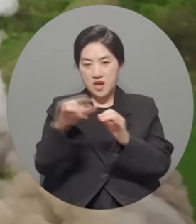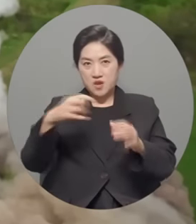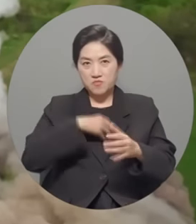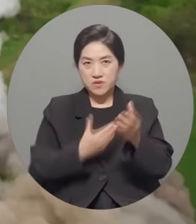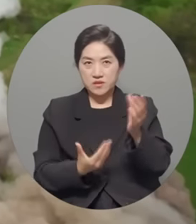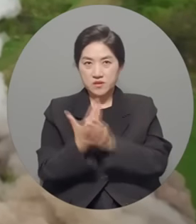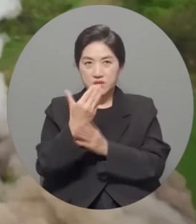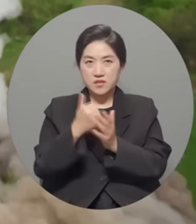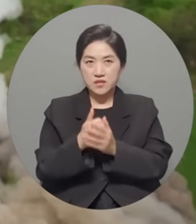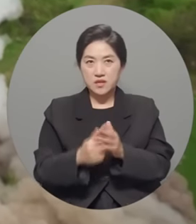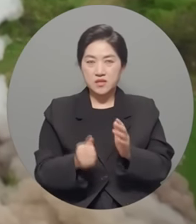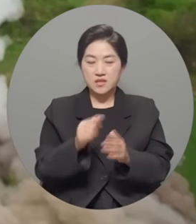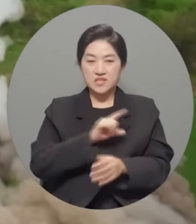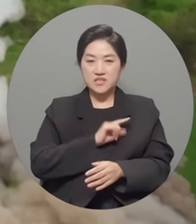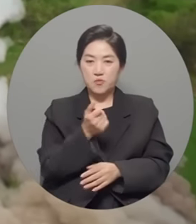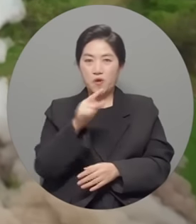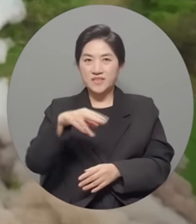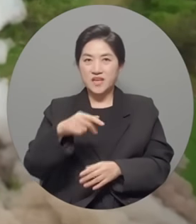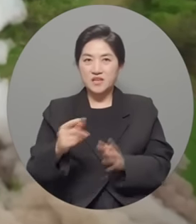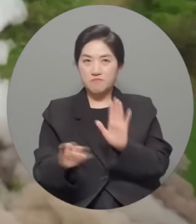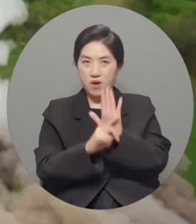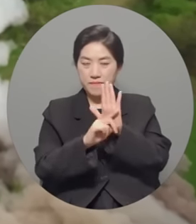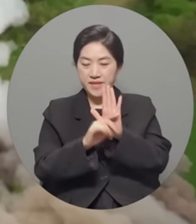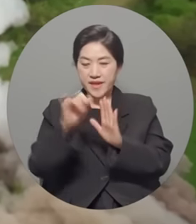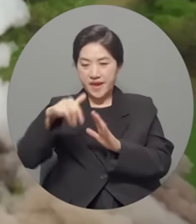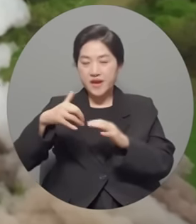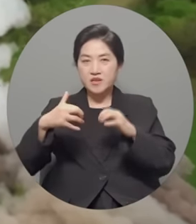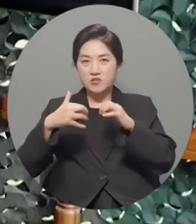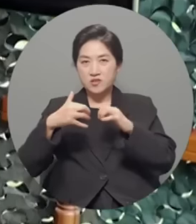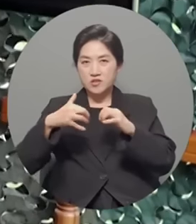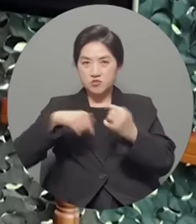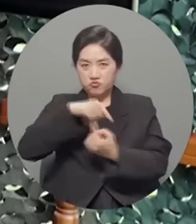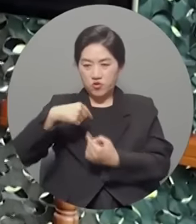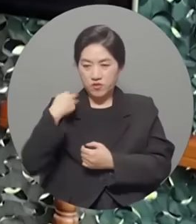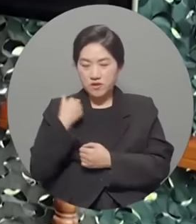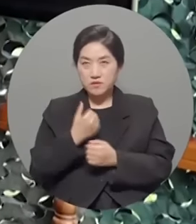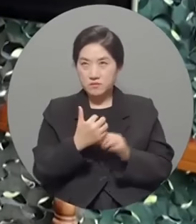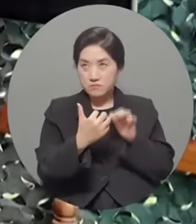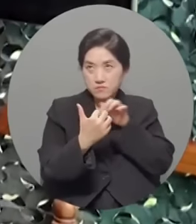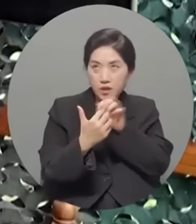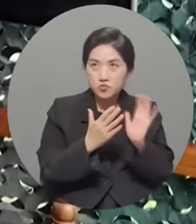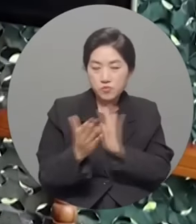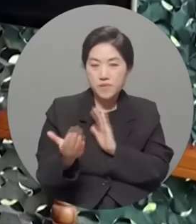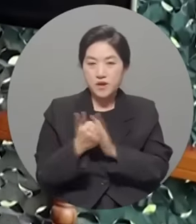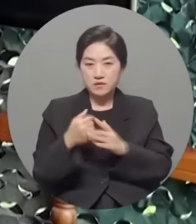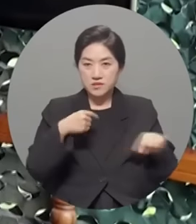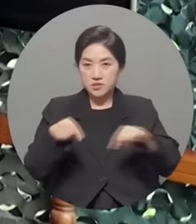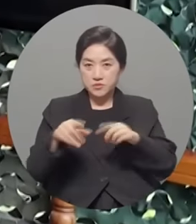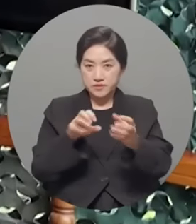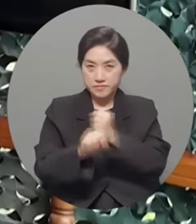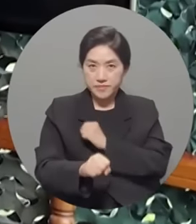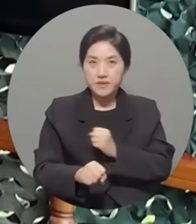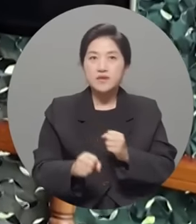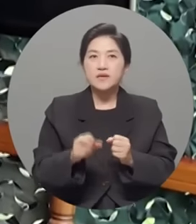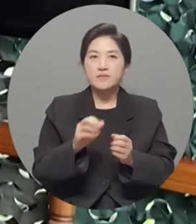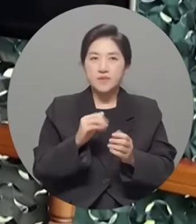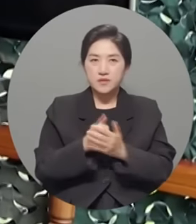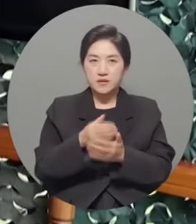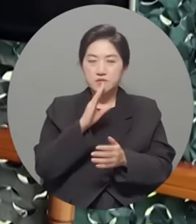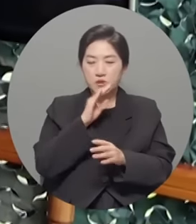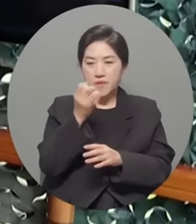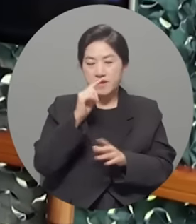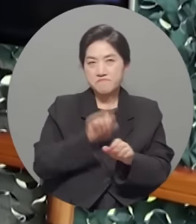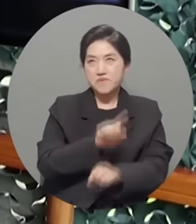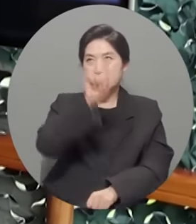화상 경보가 내려지면 핵무기 운용 부대들이 반격 태세에 돌입하고 지휘체계가 가동돼 실제